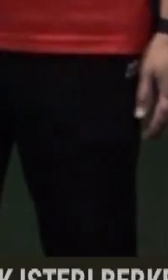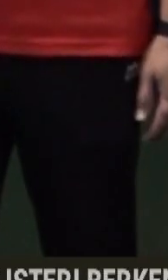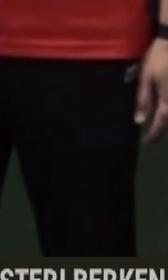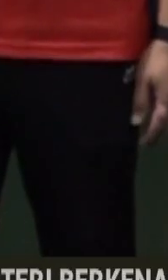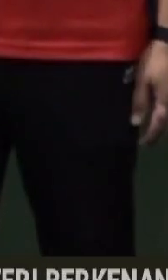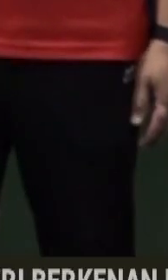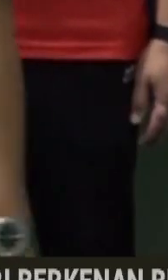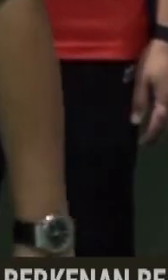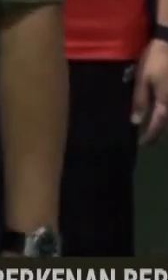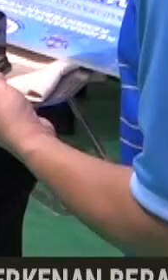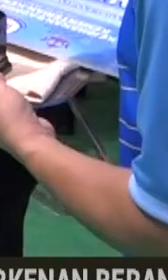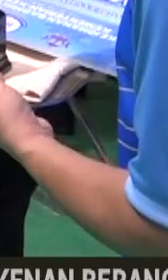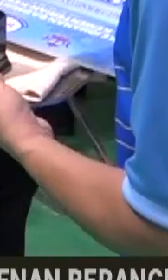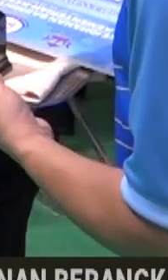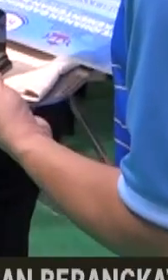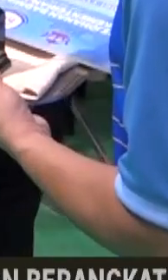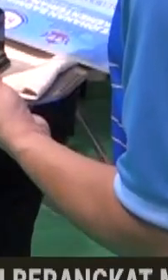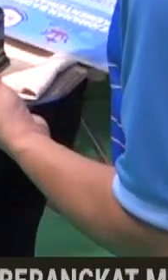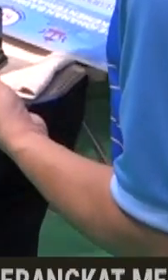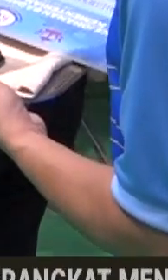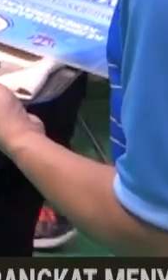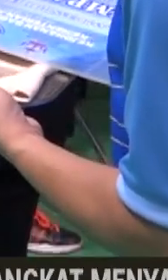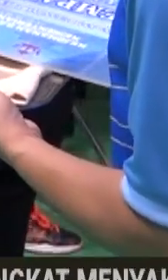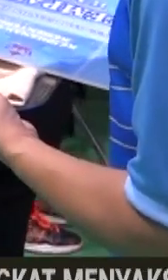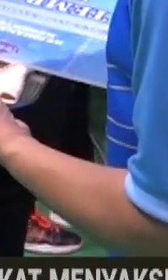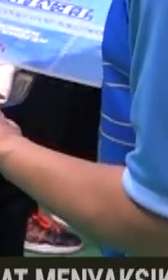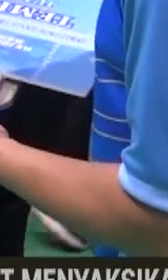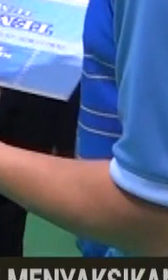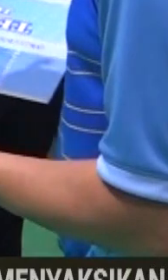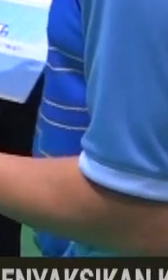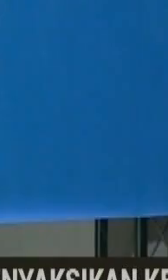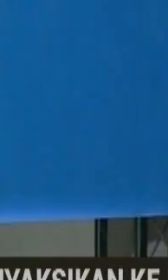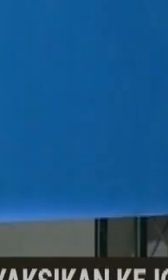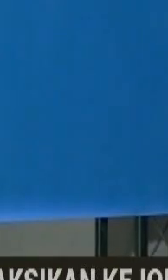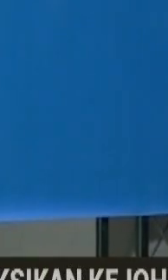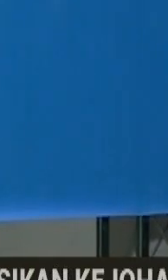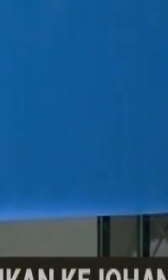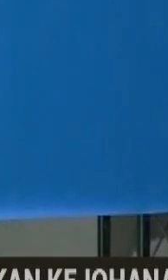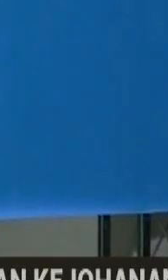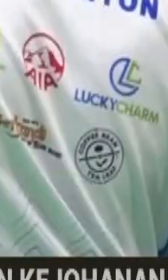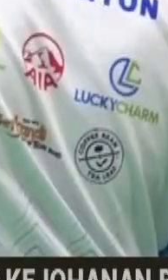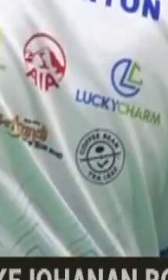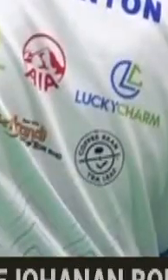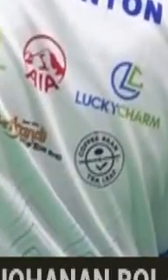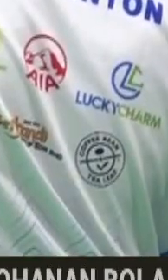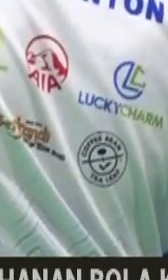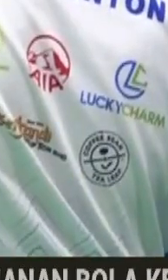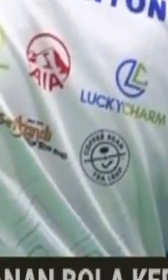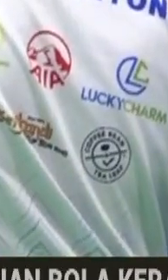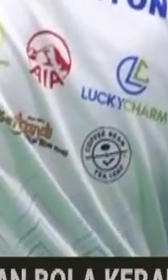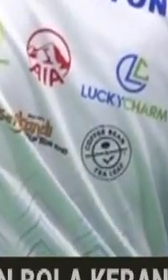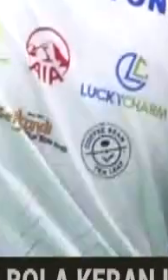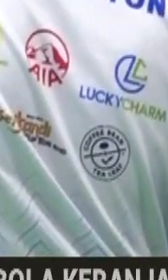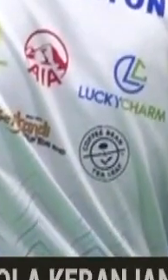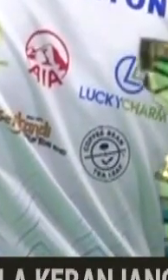disandang oleh pasukan Kementerian Pembangunan A dan tempat ketiga dimenangi bersama oleh jabatan Perdana Menteri B